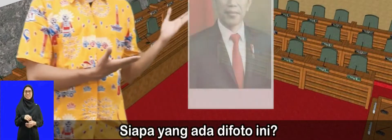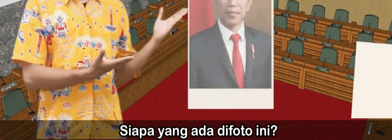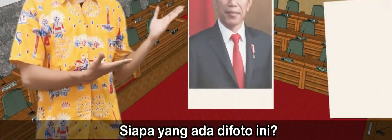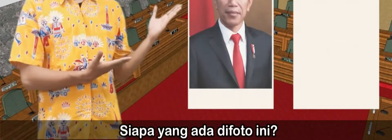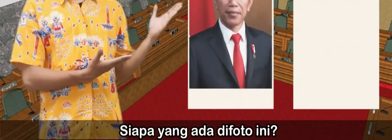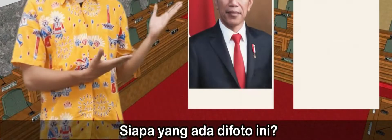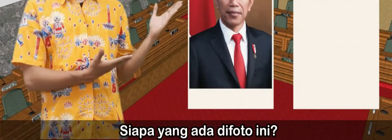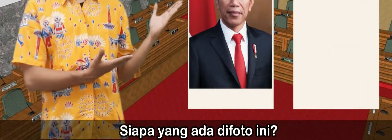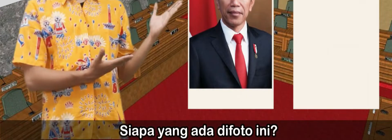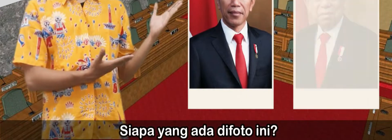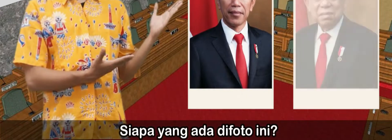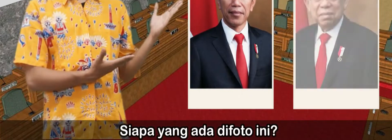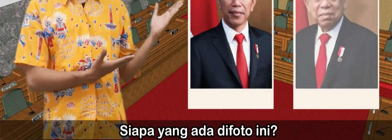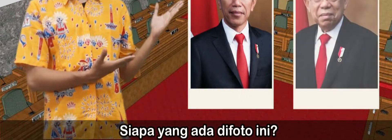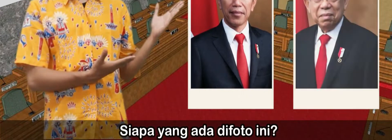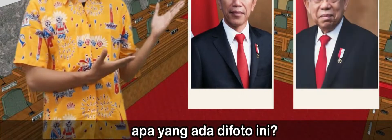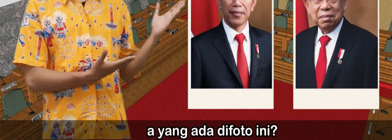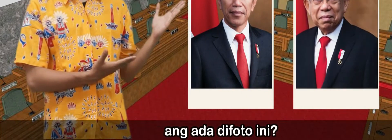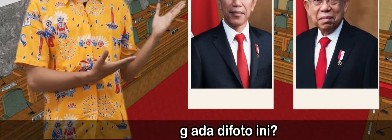ini?